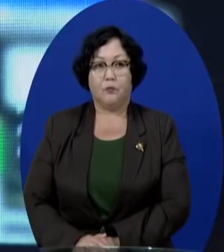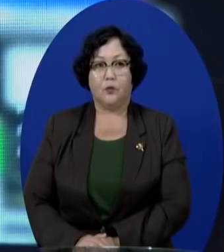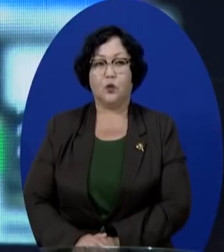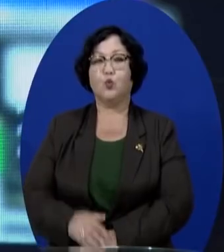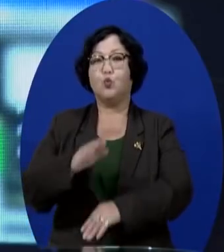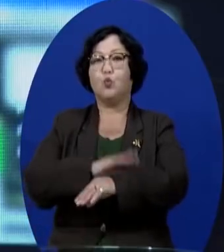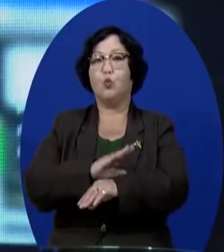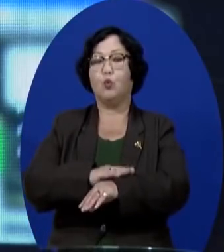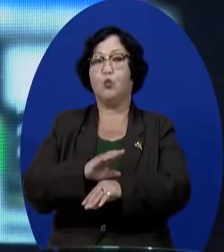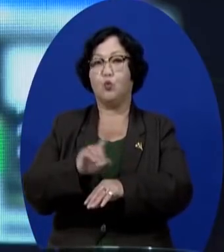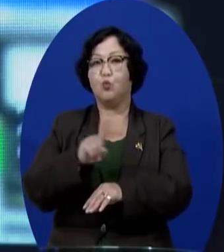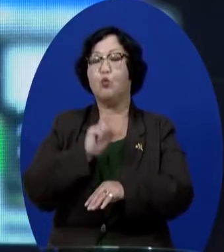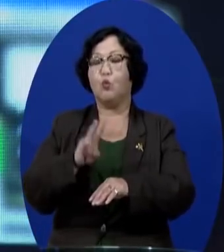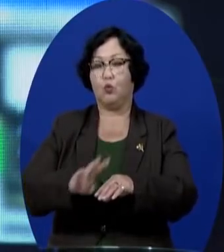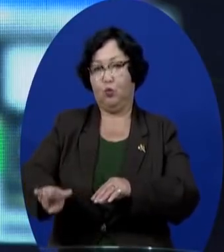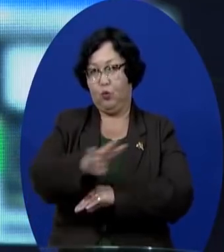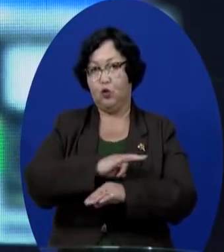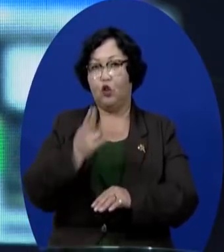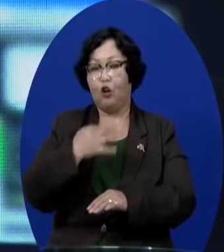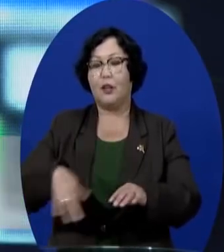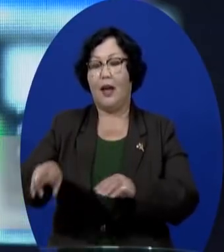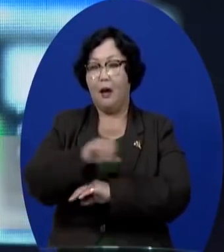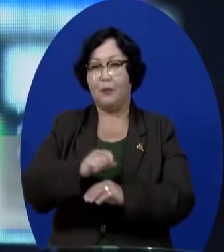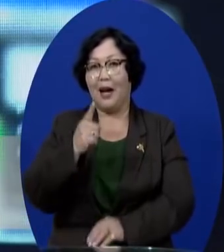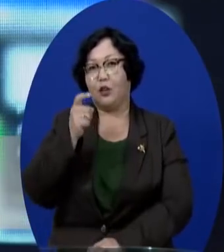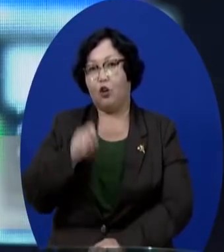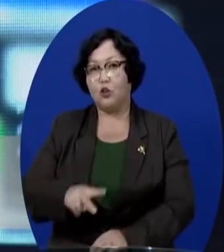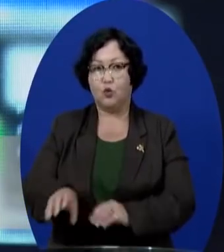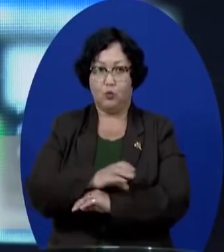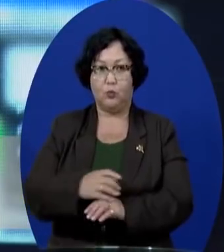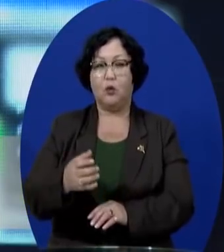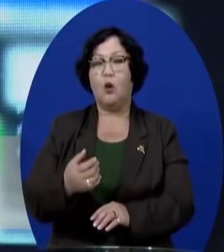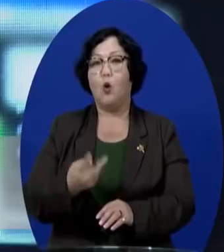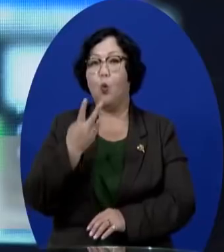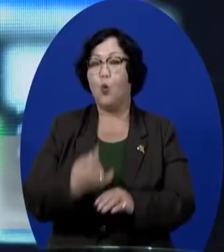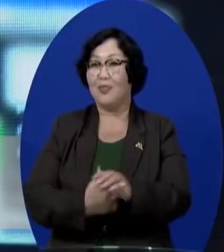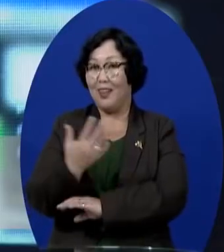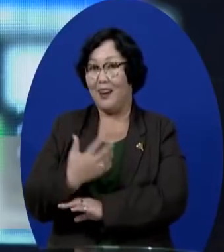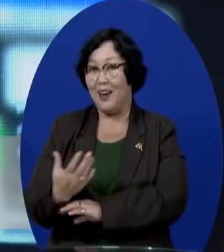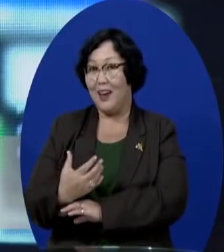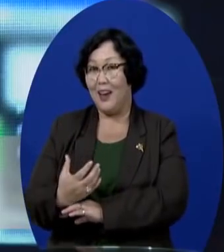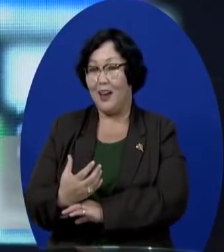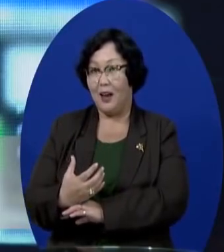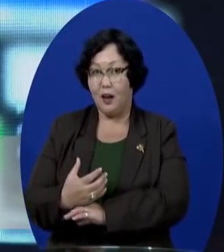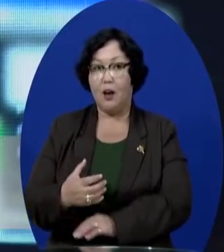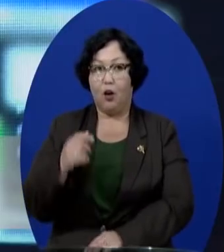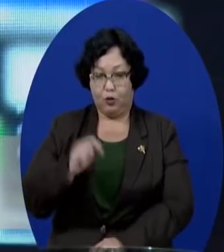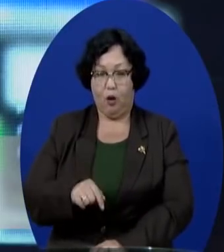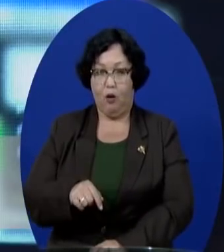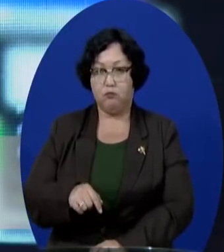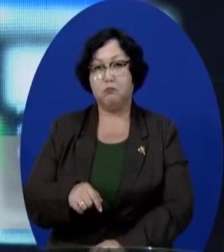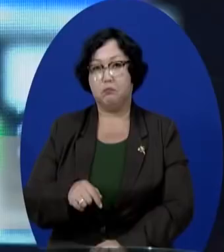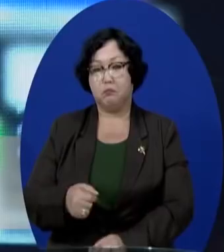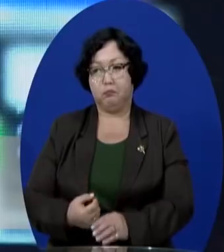Зүүн бүсийн газар тариалангийн бүс нутагт Оронт аймгийн Халахгол сумд ургац тогтоолтын ажил явагдаж байна. Зөв тарианы хувьд сүм болцсон дуусаад аарцсан болцтой